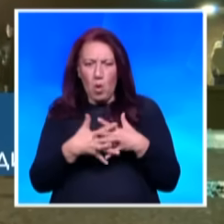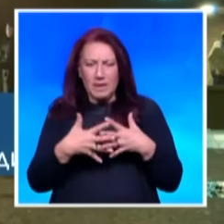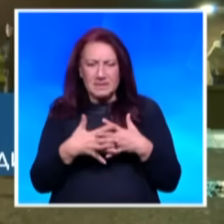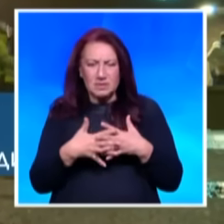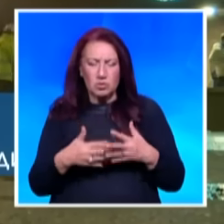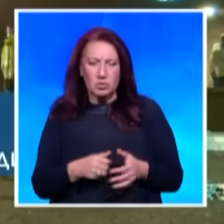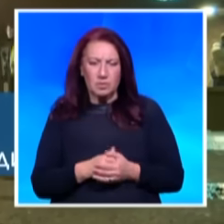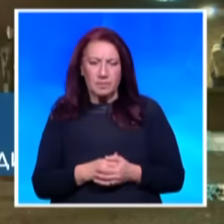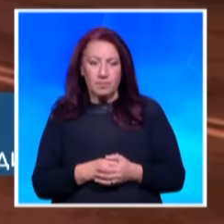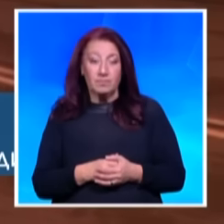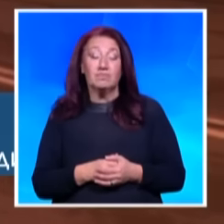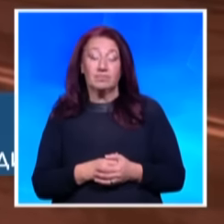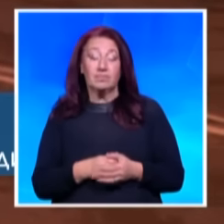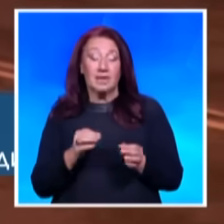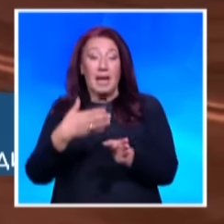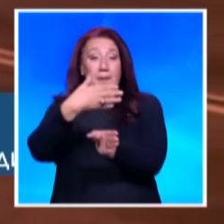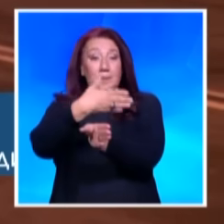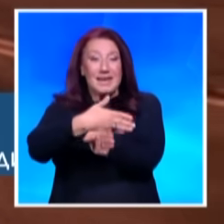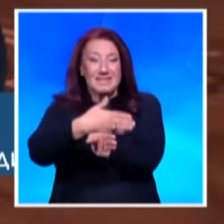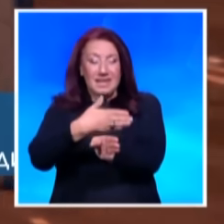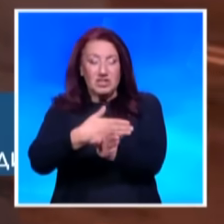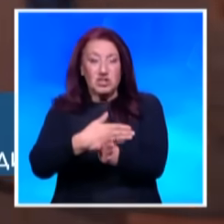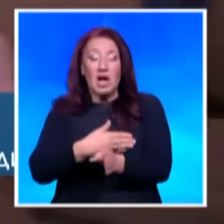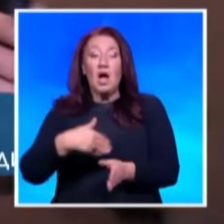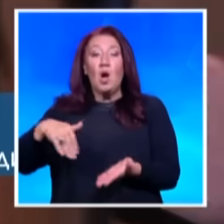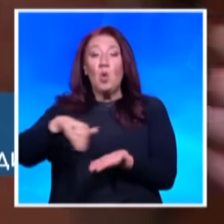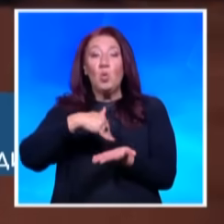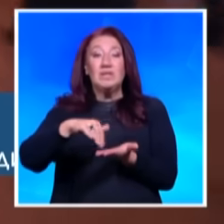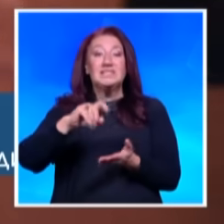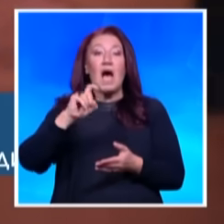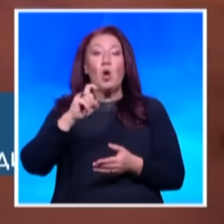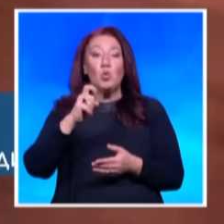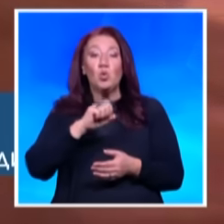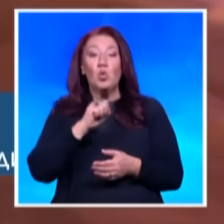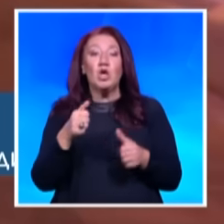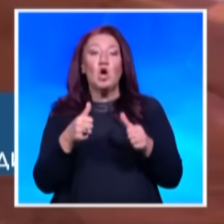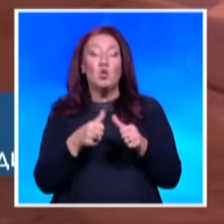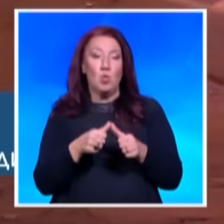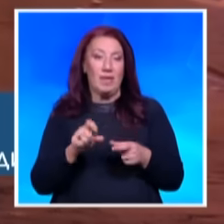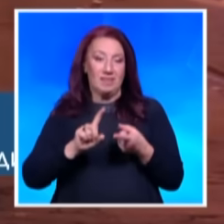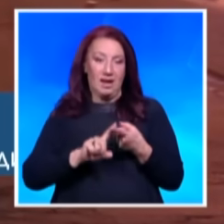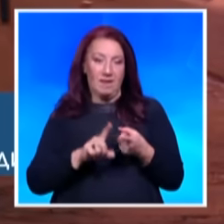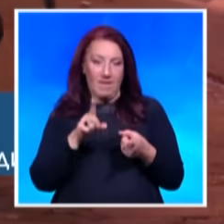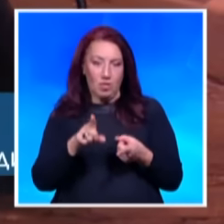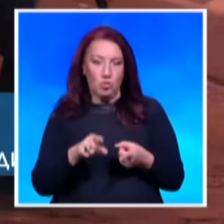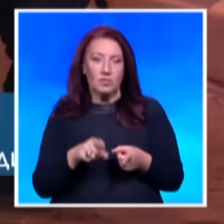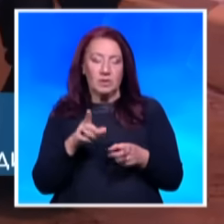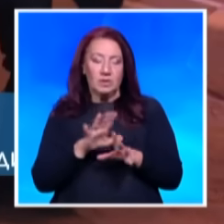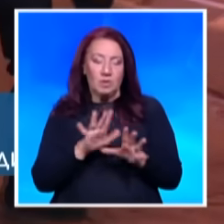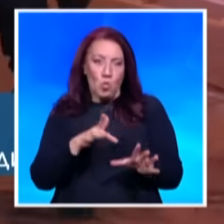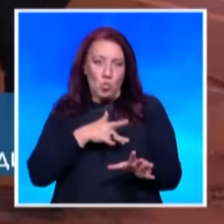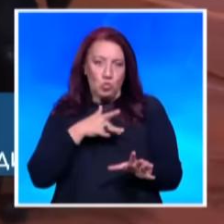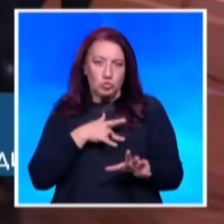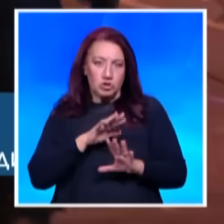Да, здравейте отново. Ние сме на пресечката на Гурко и Любен Каравелов, там където може би имаше най-баталните сцени от днешната вечер и най-много